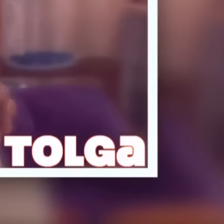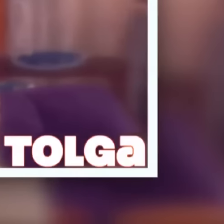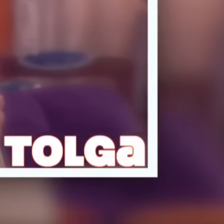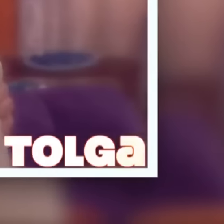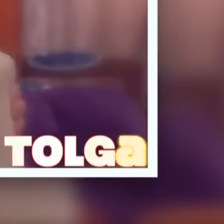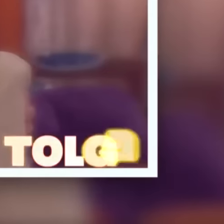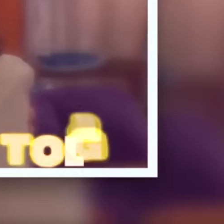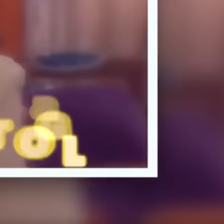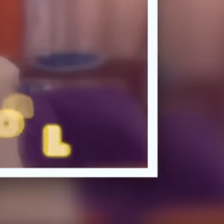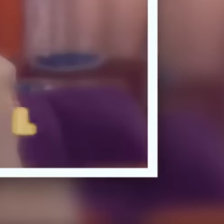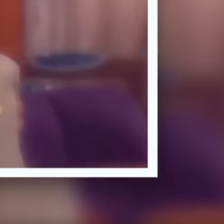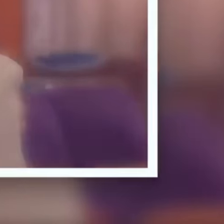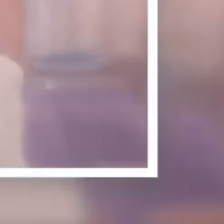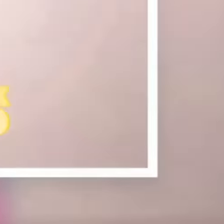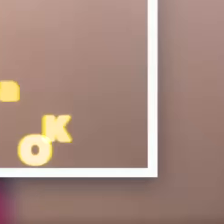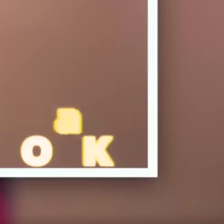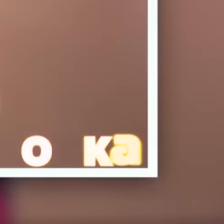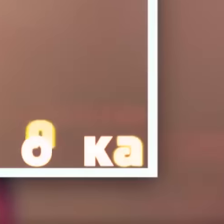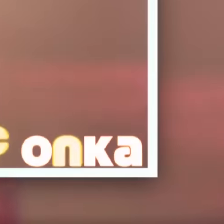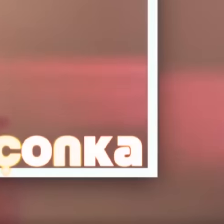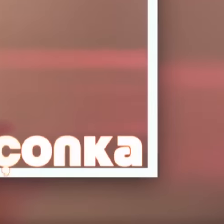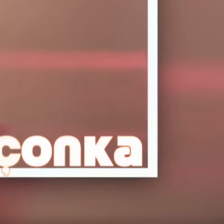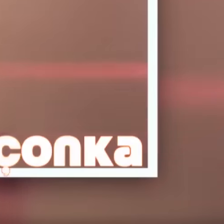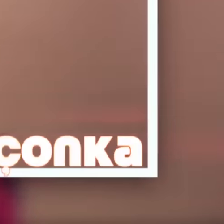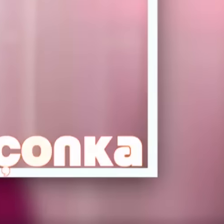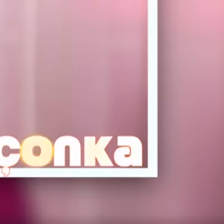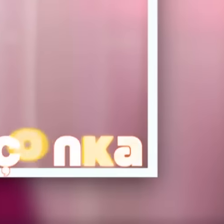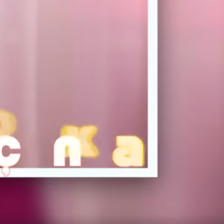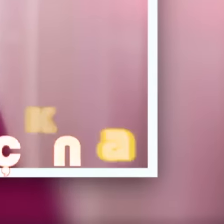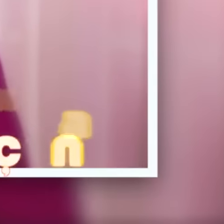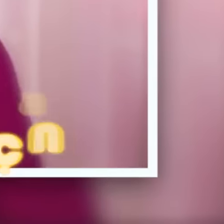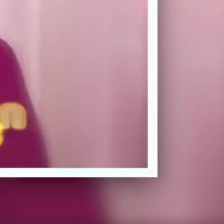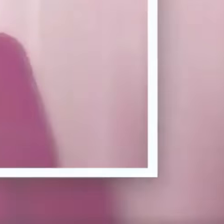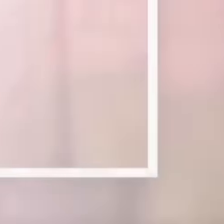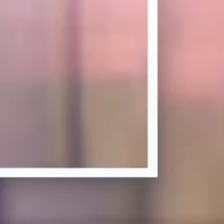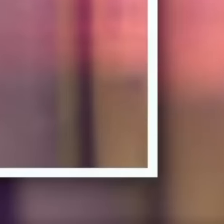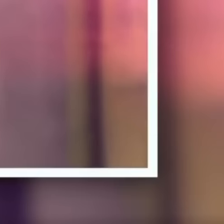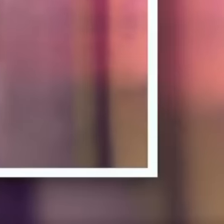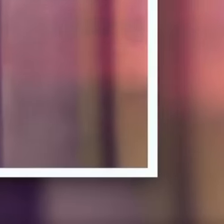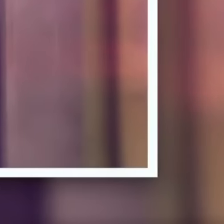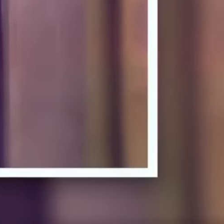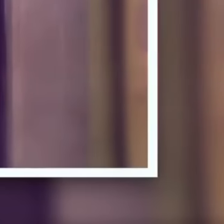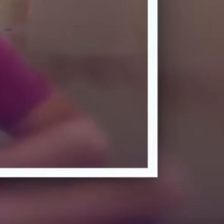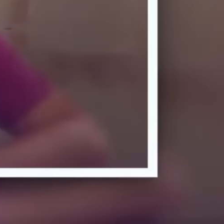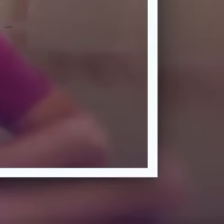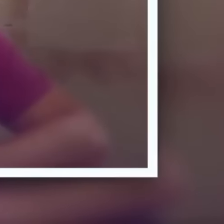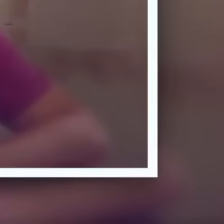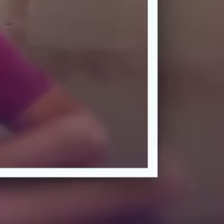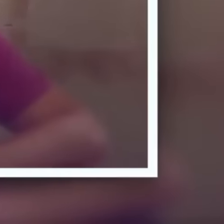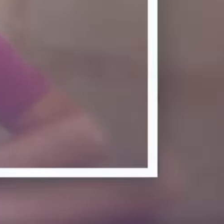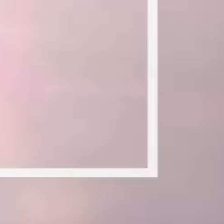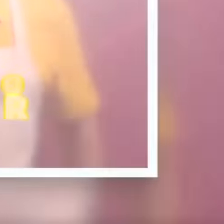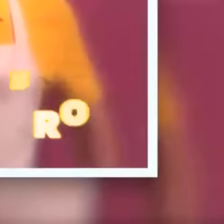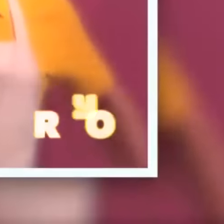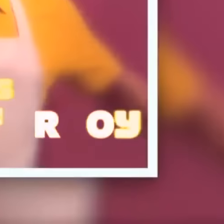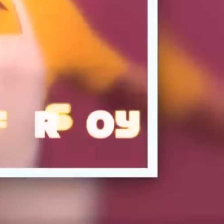Yasemin Conka, Çağatay İlker Aylık, Şahin Ceyhun Fersoy, Elvan Begüm Öner, Pastacı Sami Berat Yenilmez,